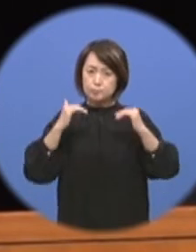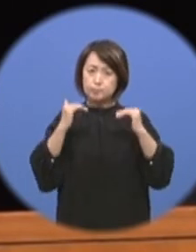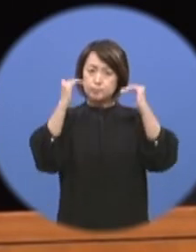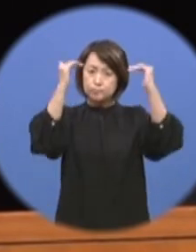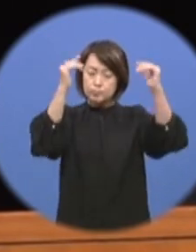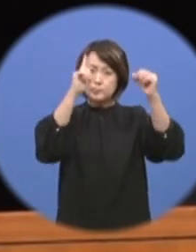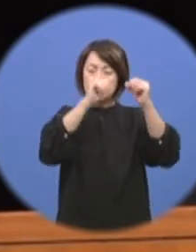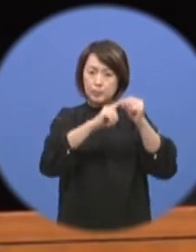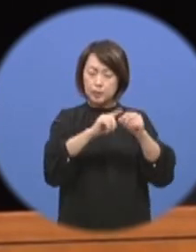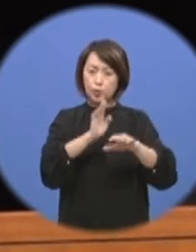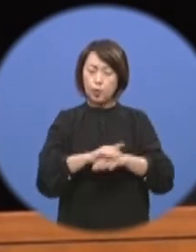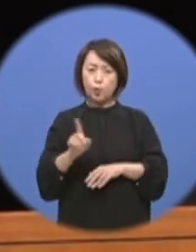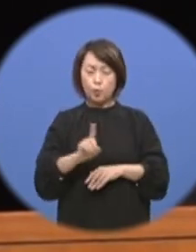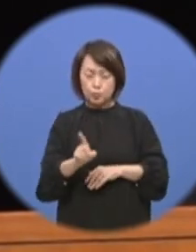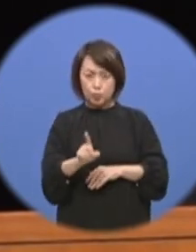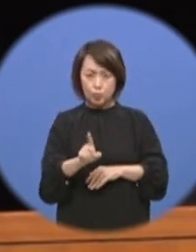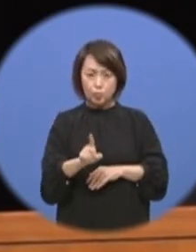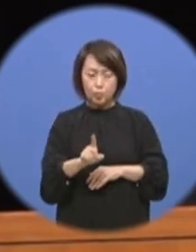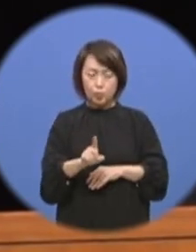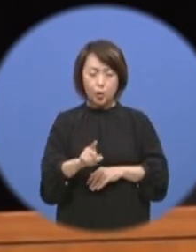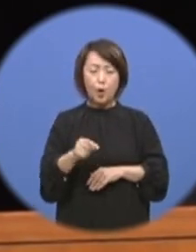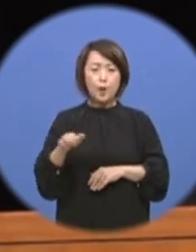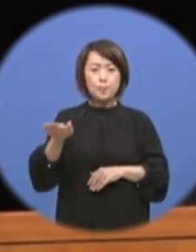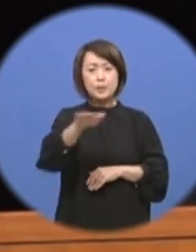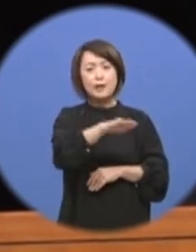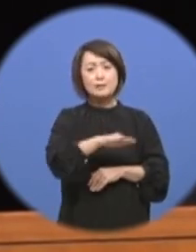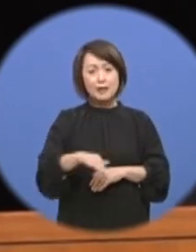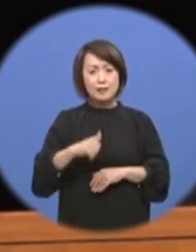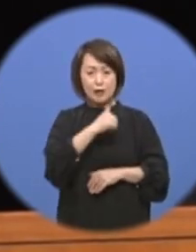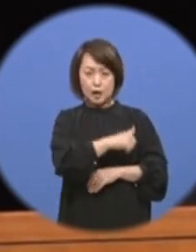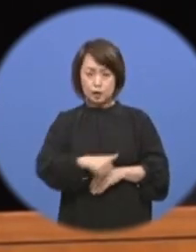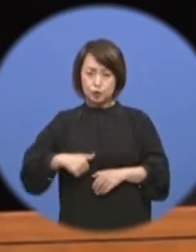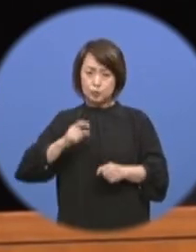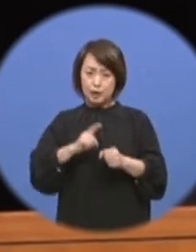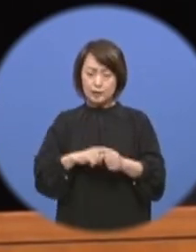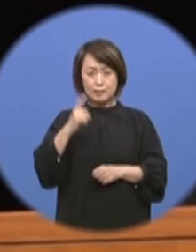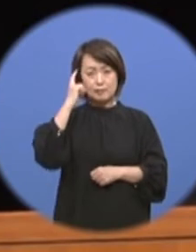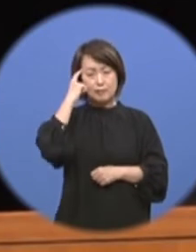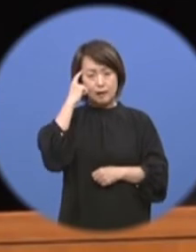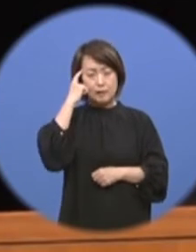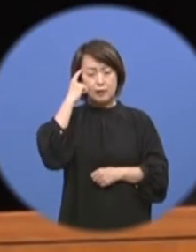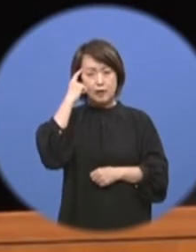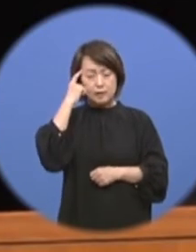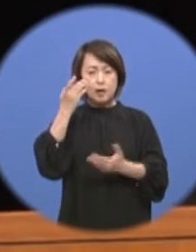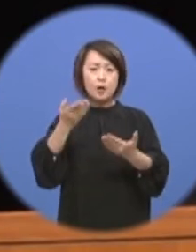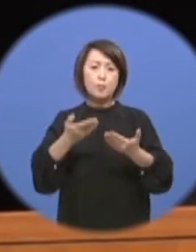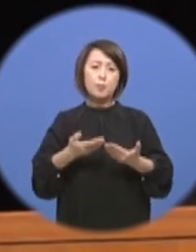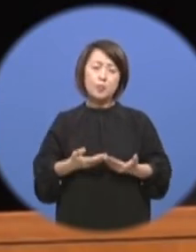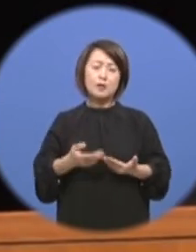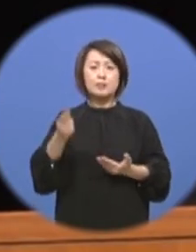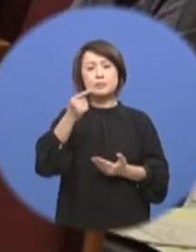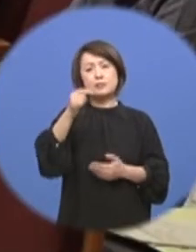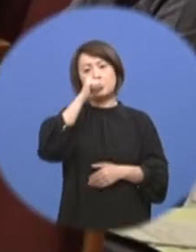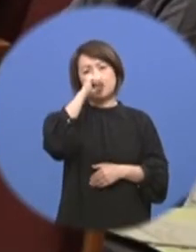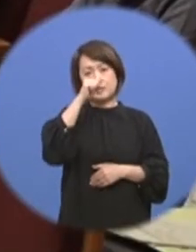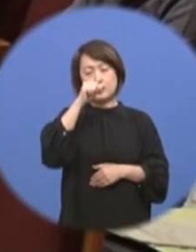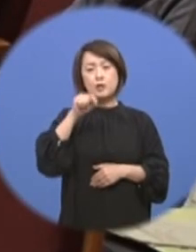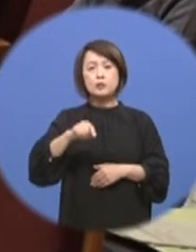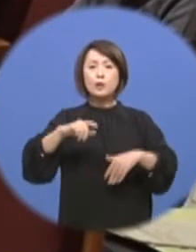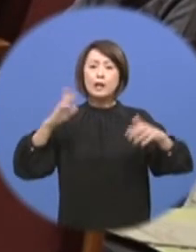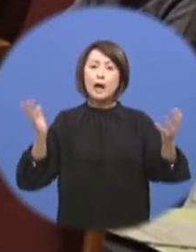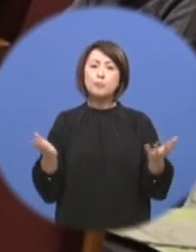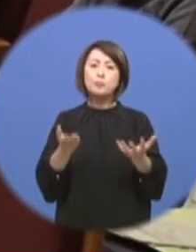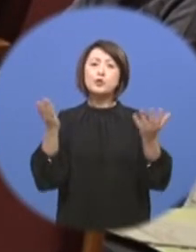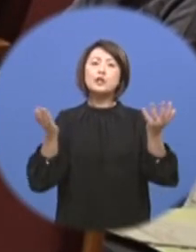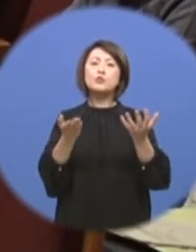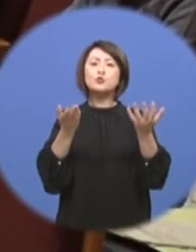糧にしていくかということをですね皆さん自身が主体的に考えていただくのが一番いいなこれがキュン情勢じゃ